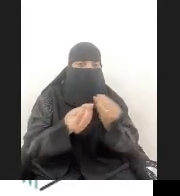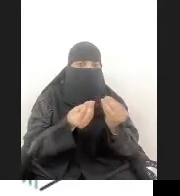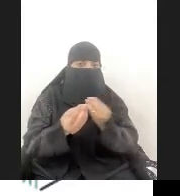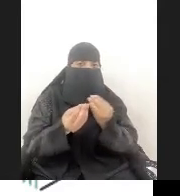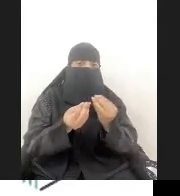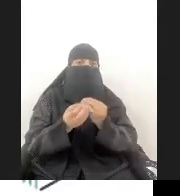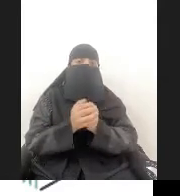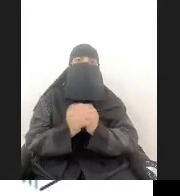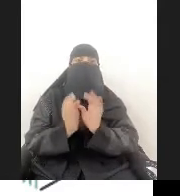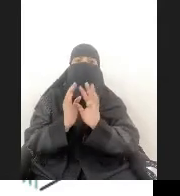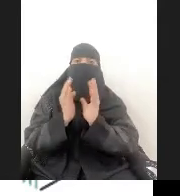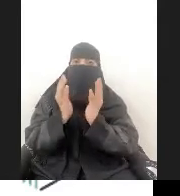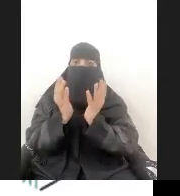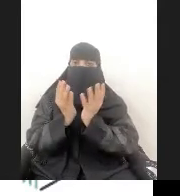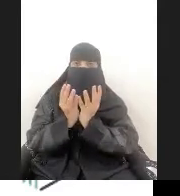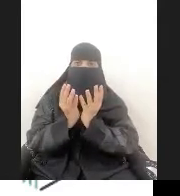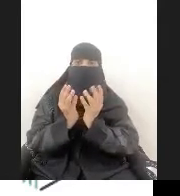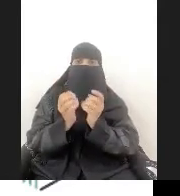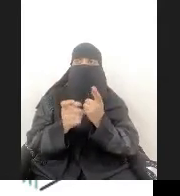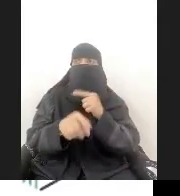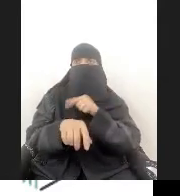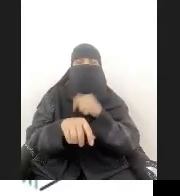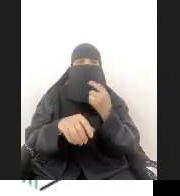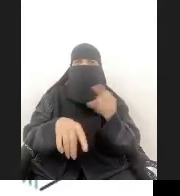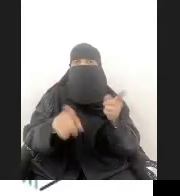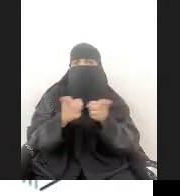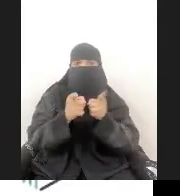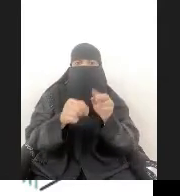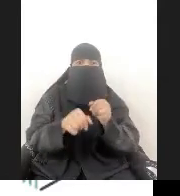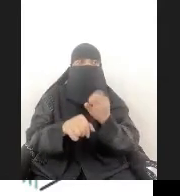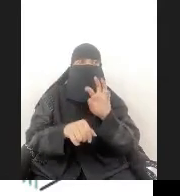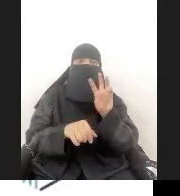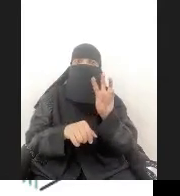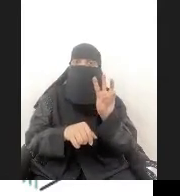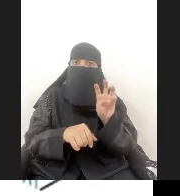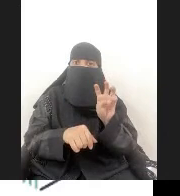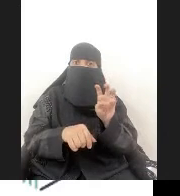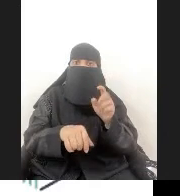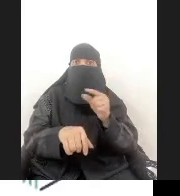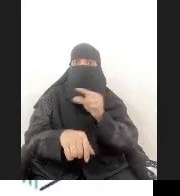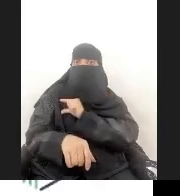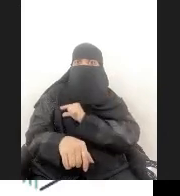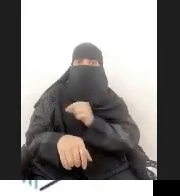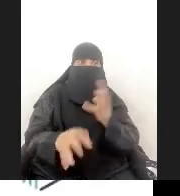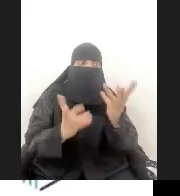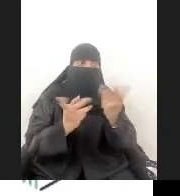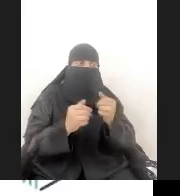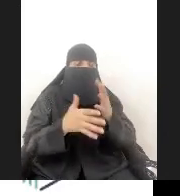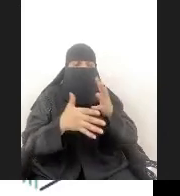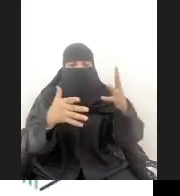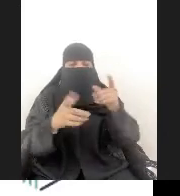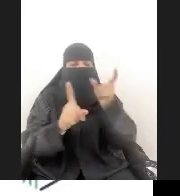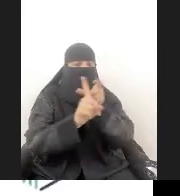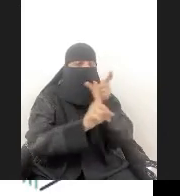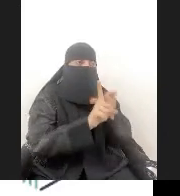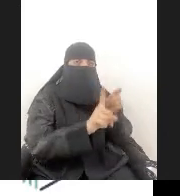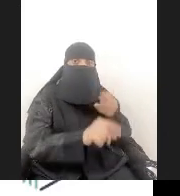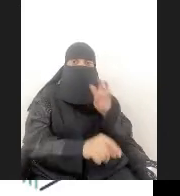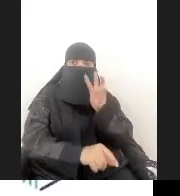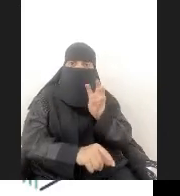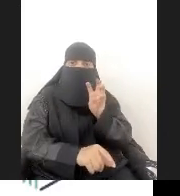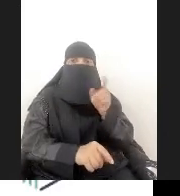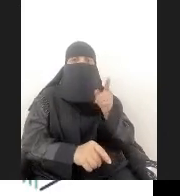الفصل ما عندي وقت 45 دقيقة، ربما عندي 30 طالب ما أستطيع أتابعهم، إذا أونلاين يشاهدون ليش الفيديو اللي